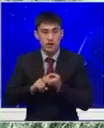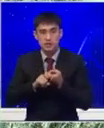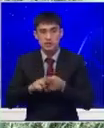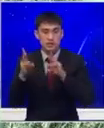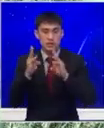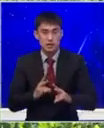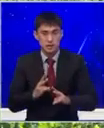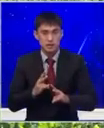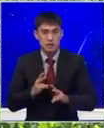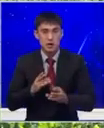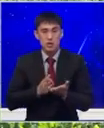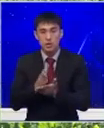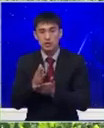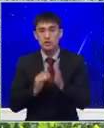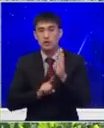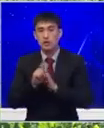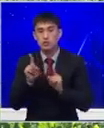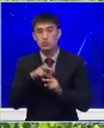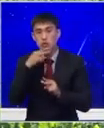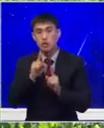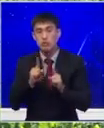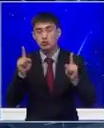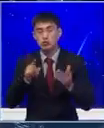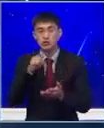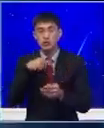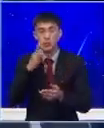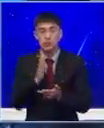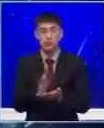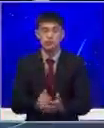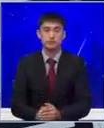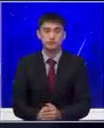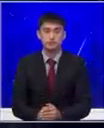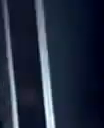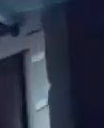с ней трагедией отрасли начали уделять должное внимание